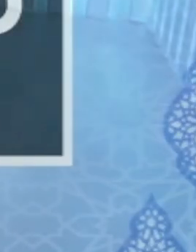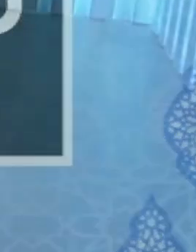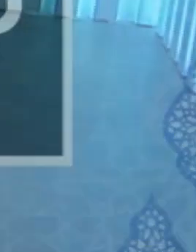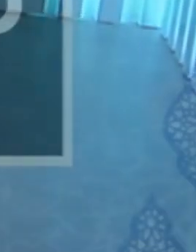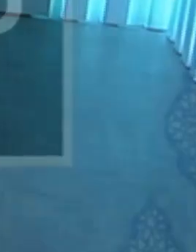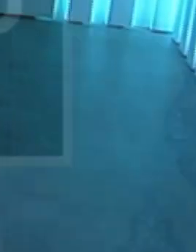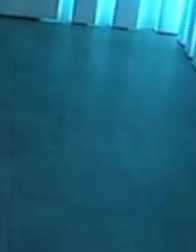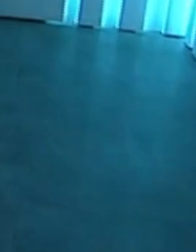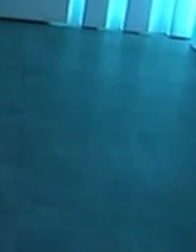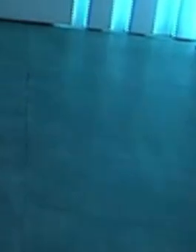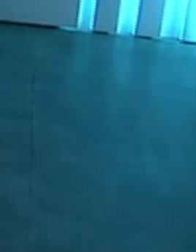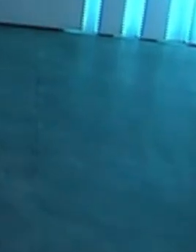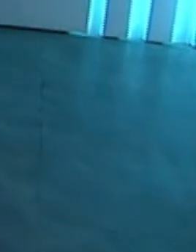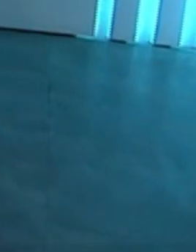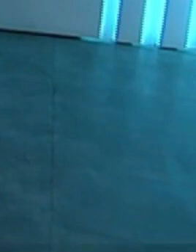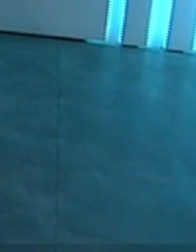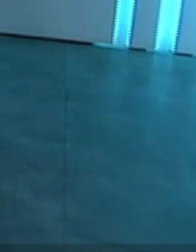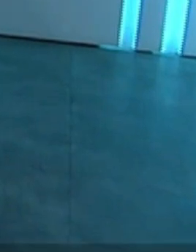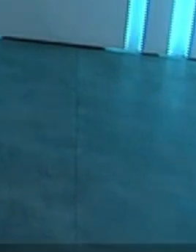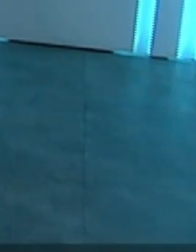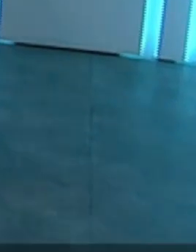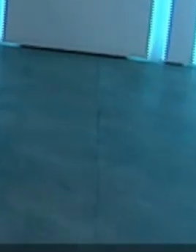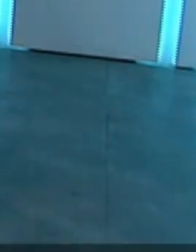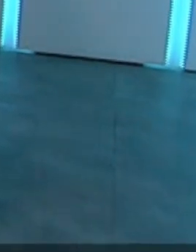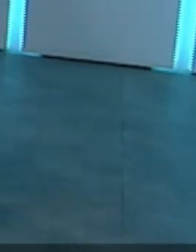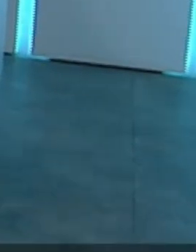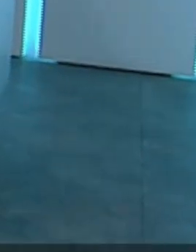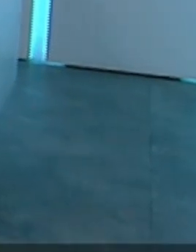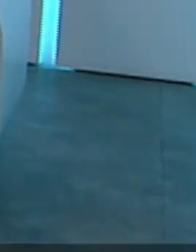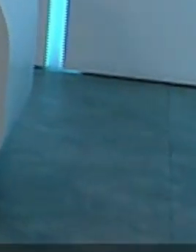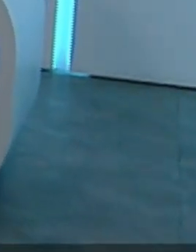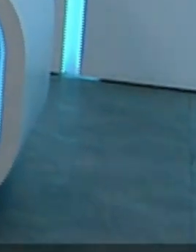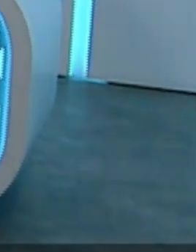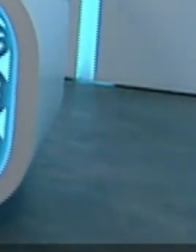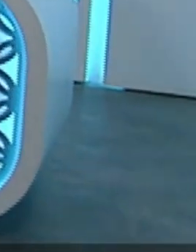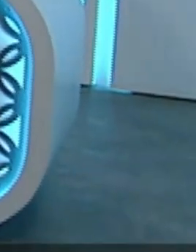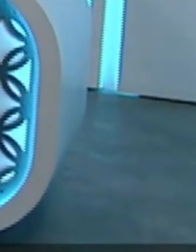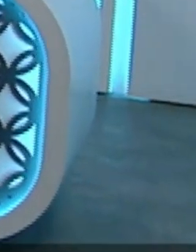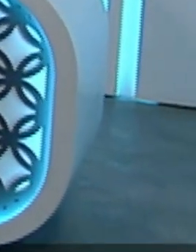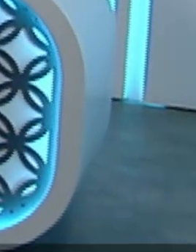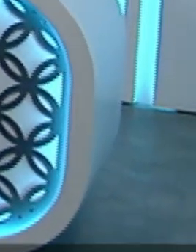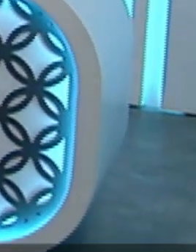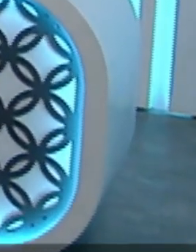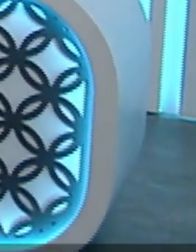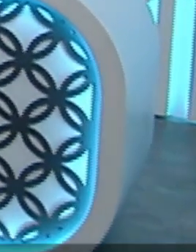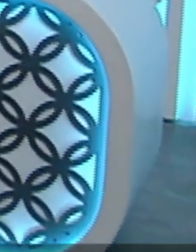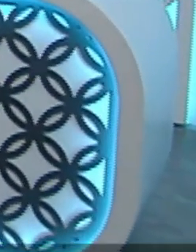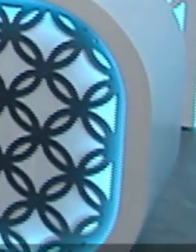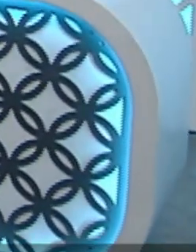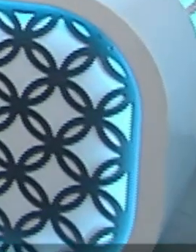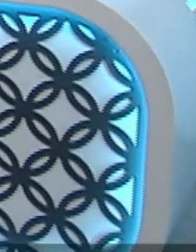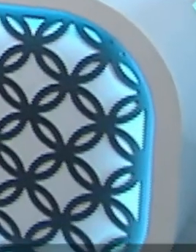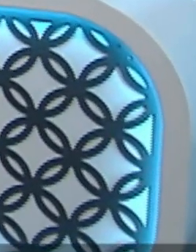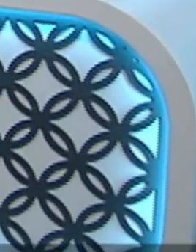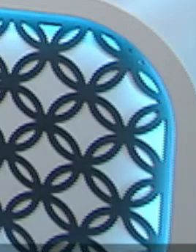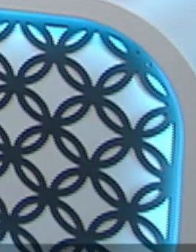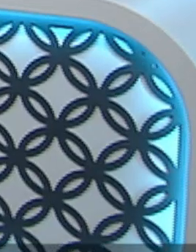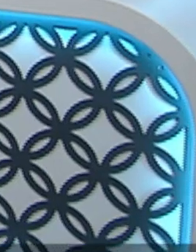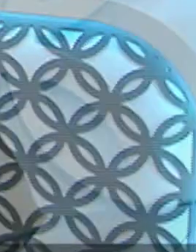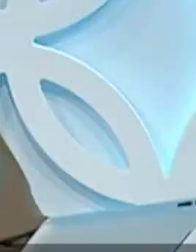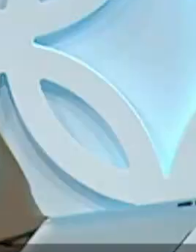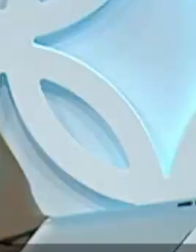فللإفتاء عندهم كنوز تحيل مدارك الظلماء نورا.